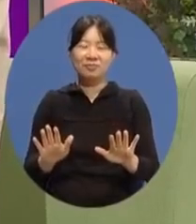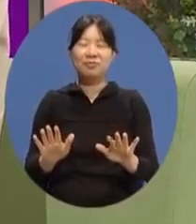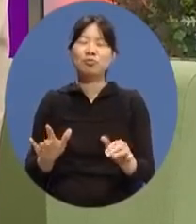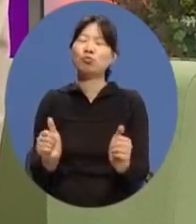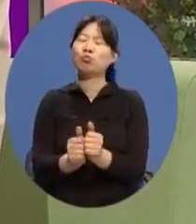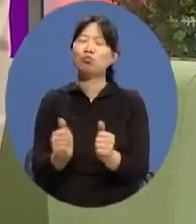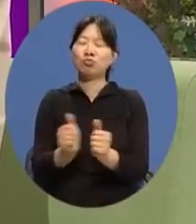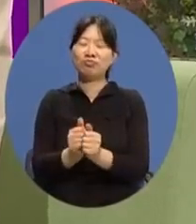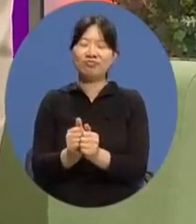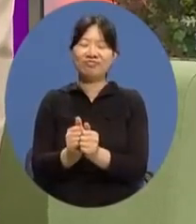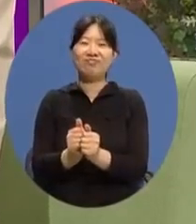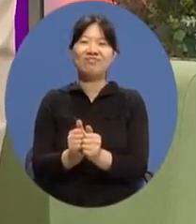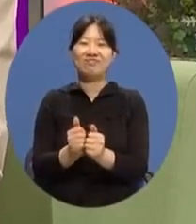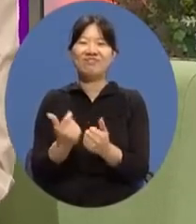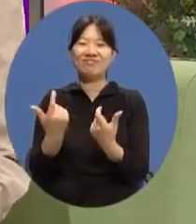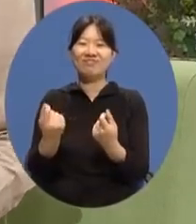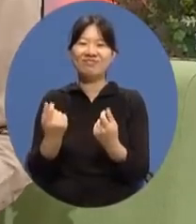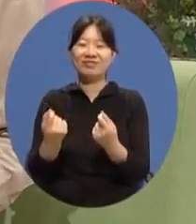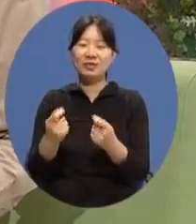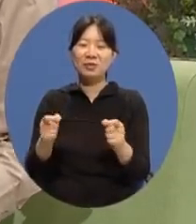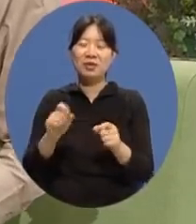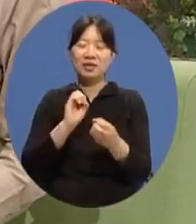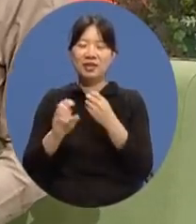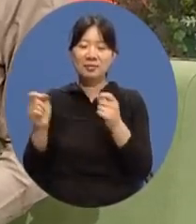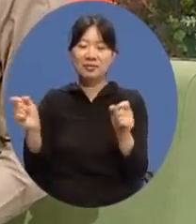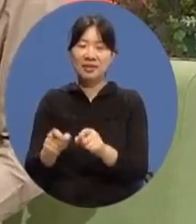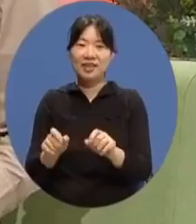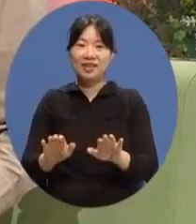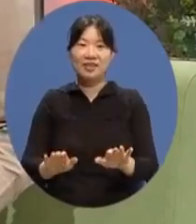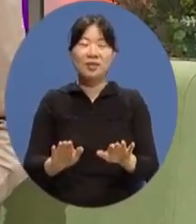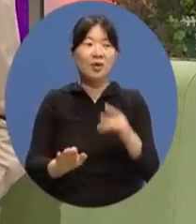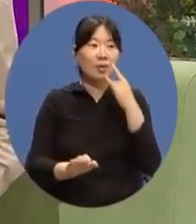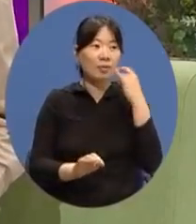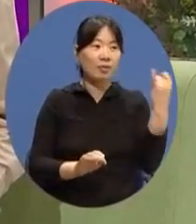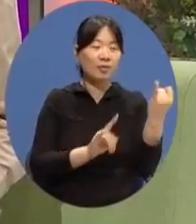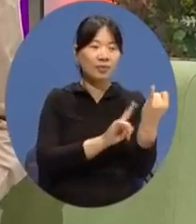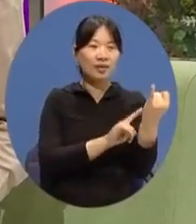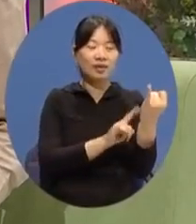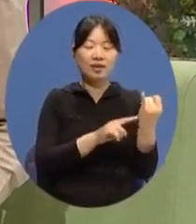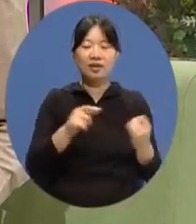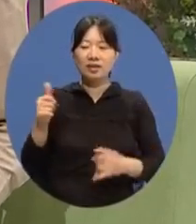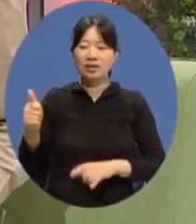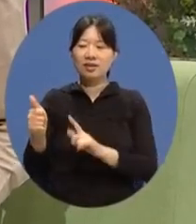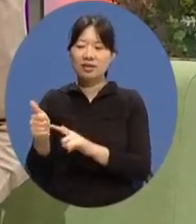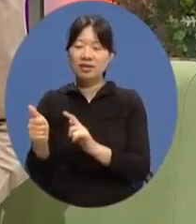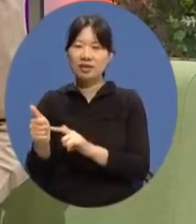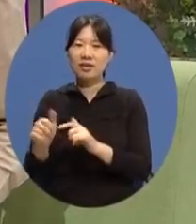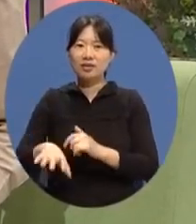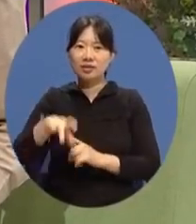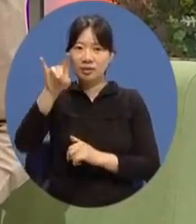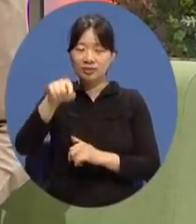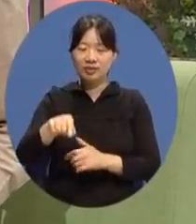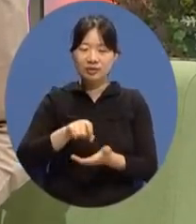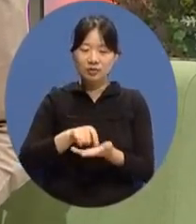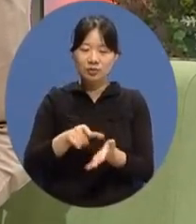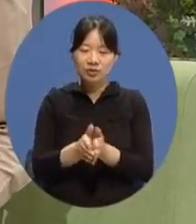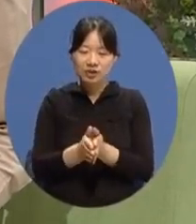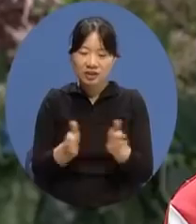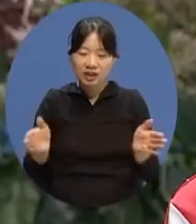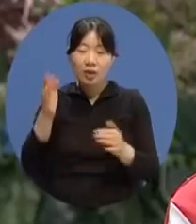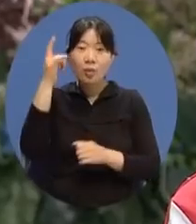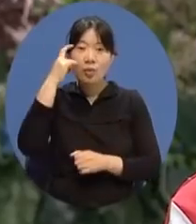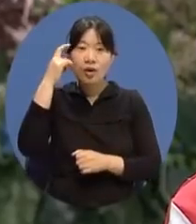상남자네요. 짧네요. 예, 그래요. 반갑고요. 자, 어머니. 상준분이 어떻게 처음 이 축구를 시작하게 된